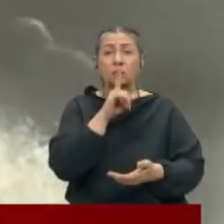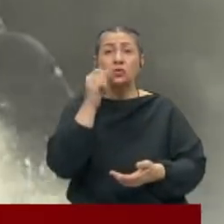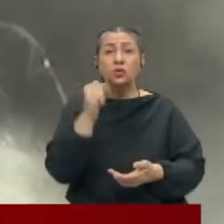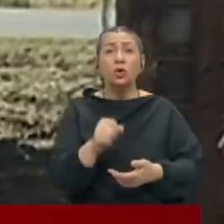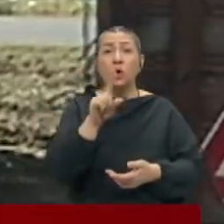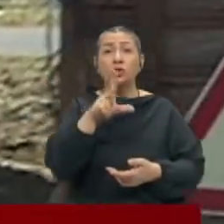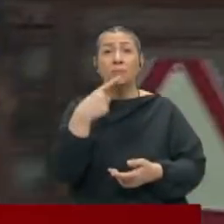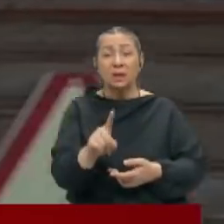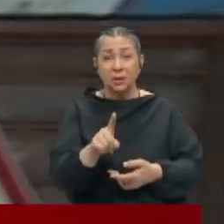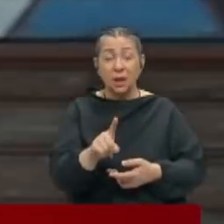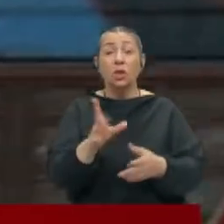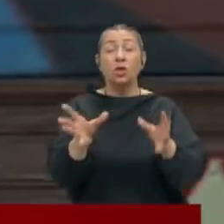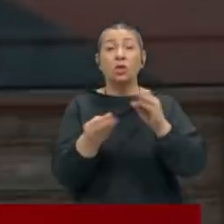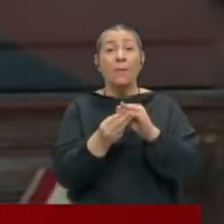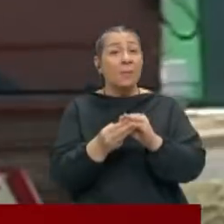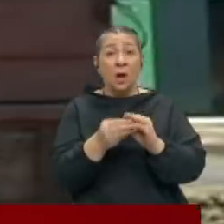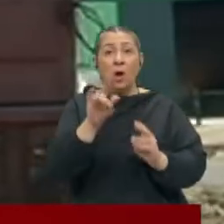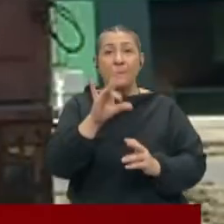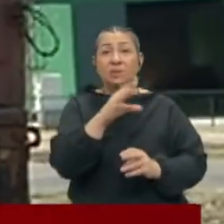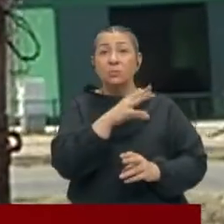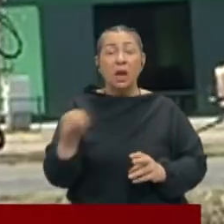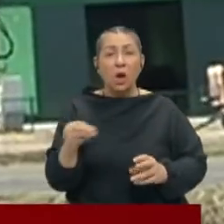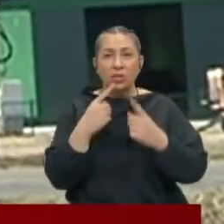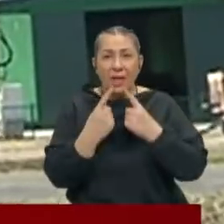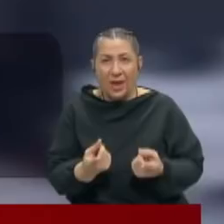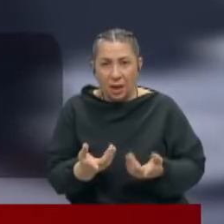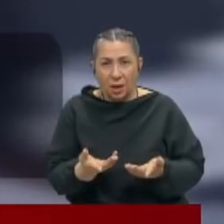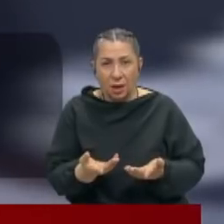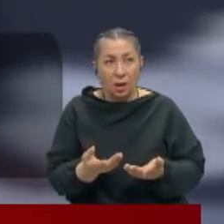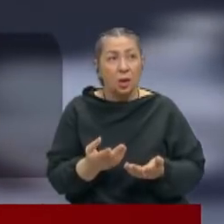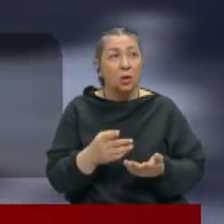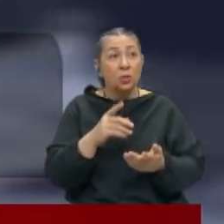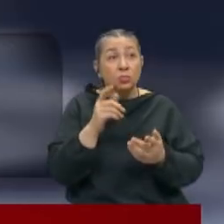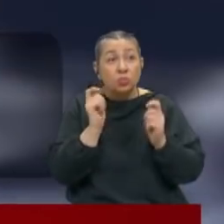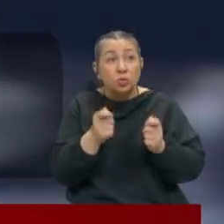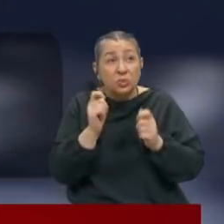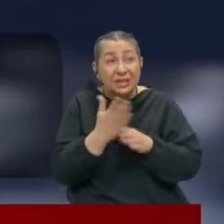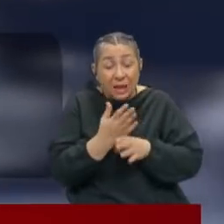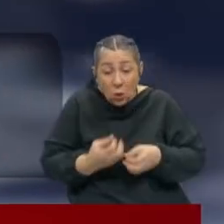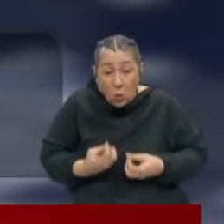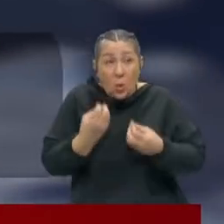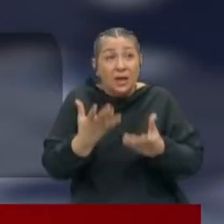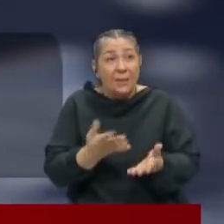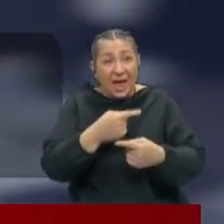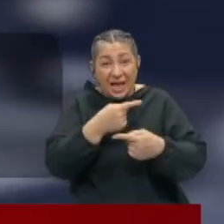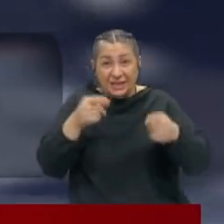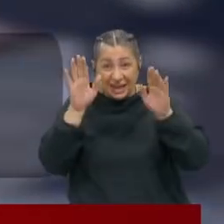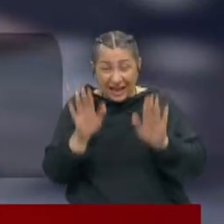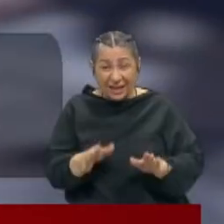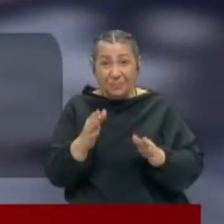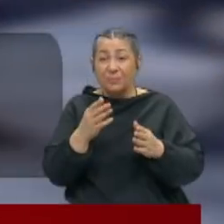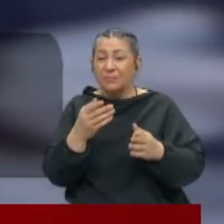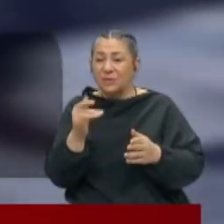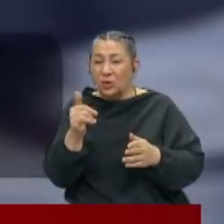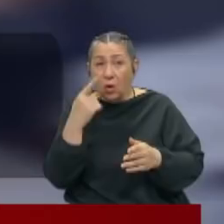tonda 13 bin liraya, toplam ceza ise 15 milyon liraya varıyor. Mücbir sebeplerle üretemediğin, eksik bıraktığın